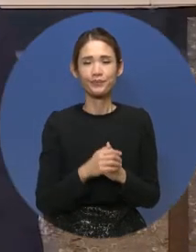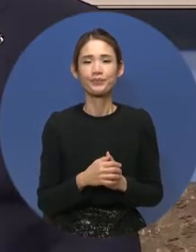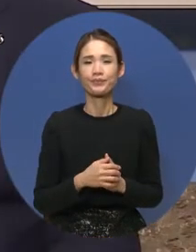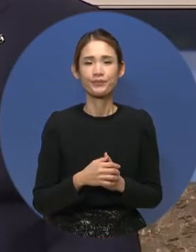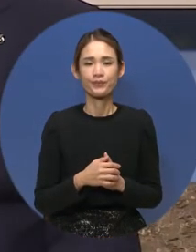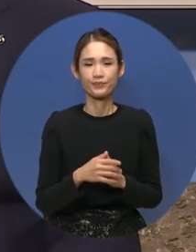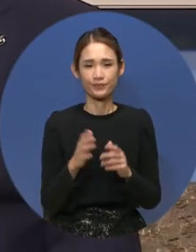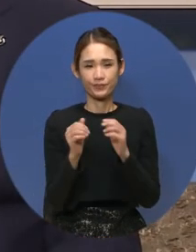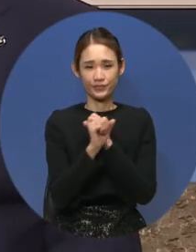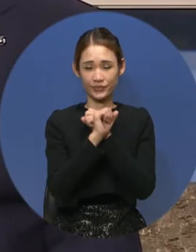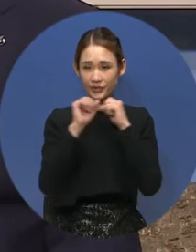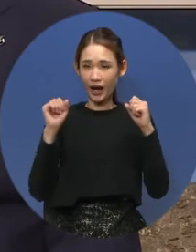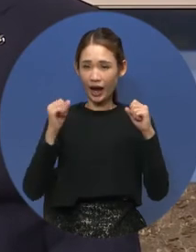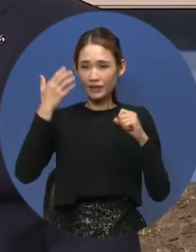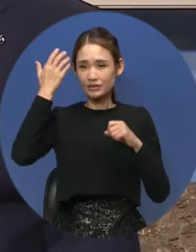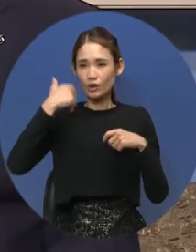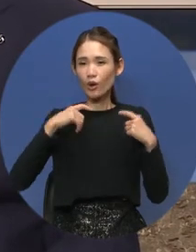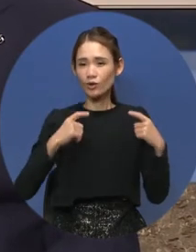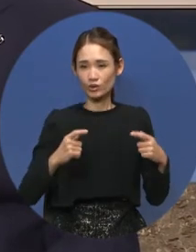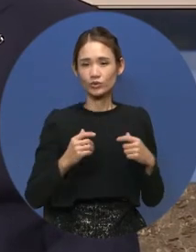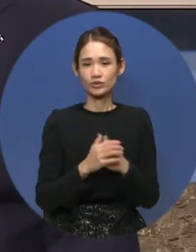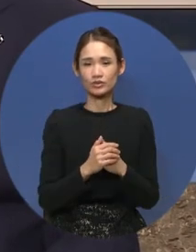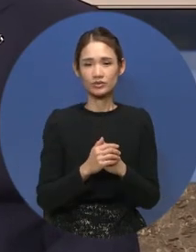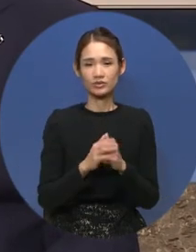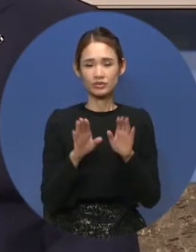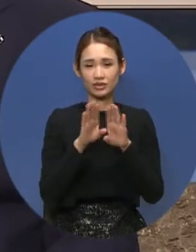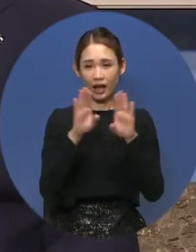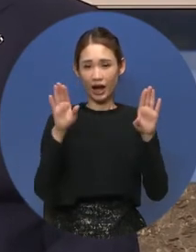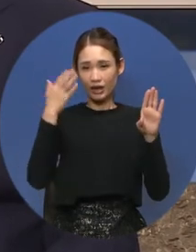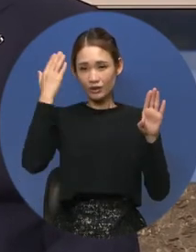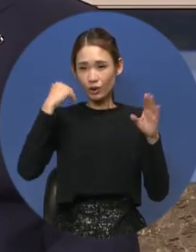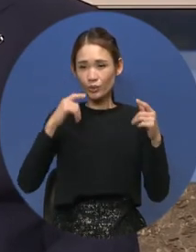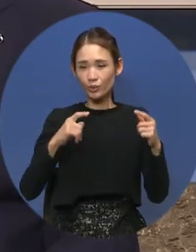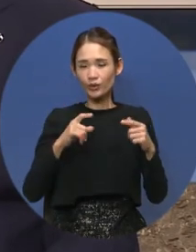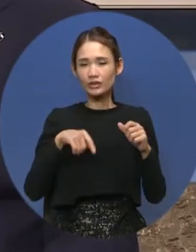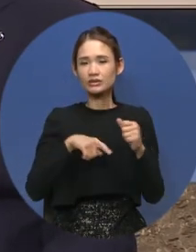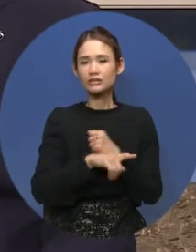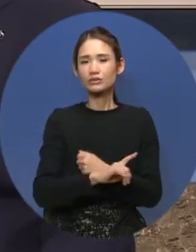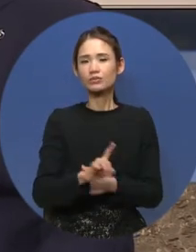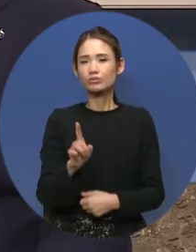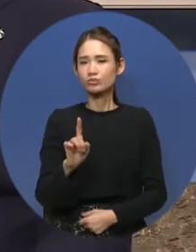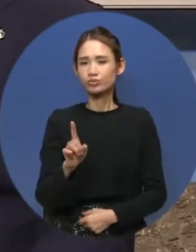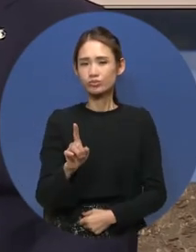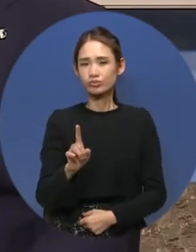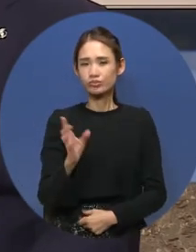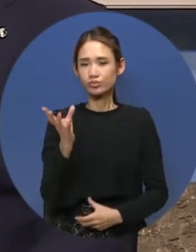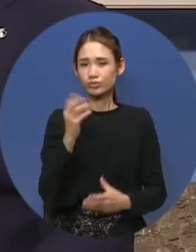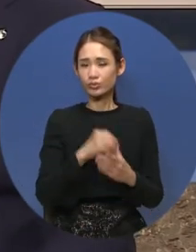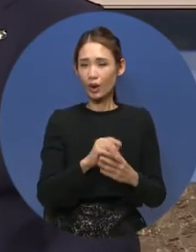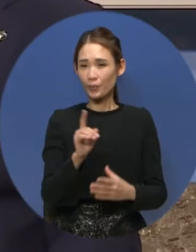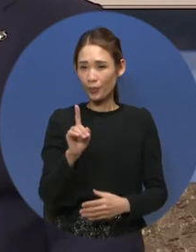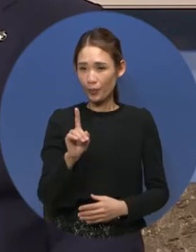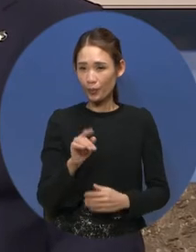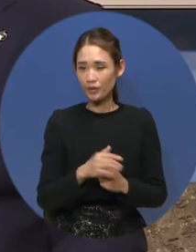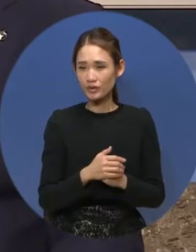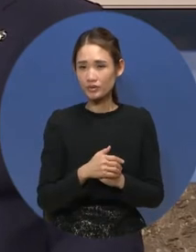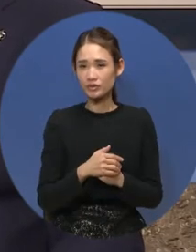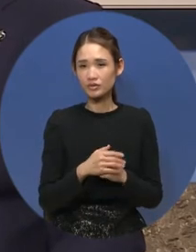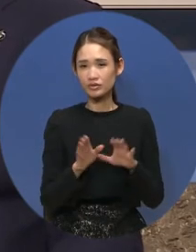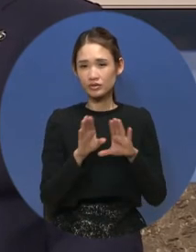탁 트인 영등포잖아요. 네. 이 탁 트인 영등포의 의미가 어떤 곳이 담겨 있는지 알 수 있을까요? 탁